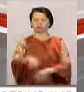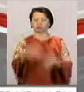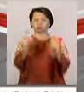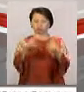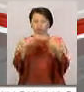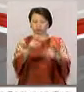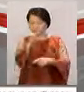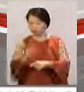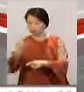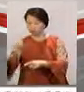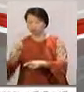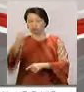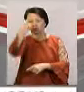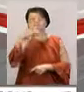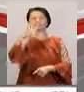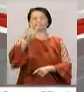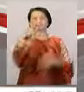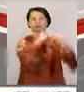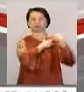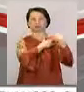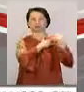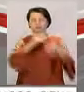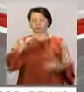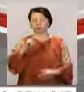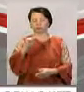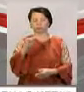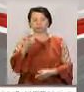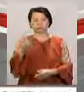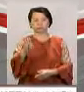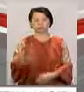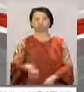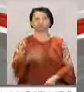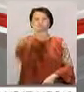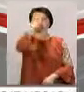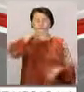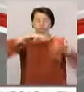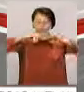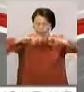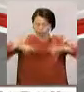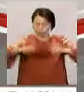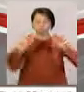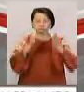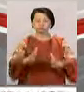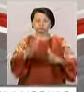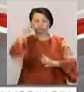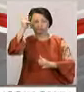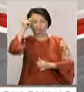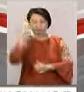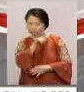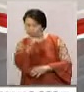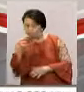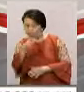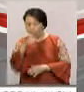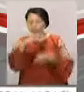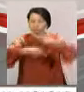bersaing bagi mengisi 4 jawatan naib Presiden PKR. Bagi penganalisis politik, situasi itu memberi impak tersendiri